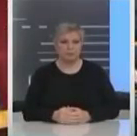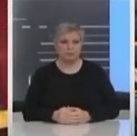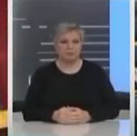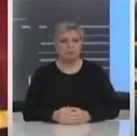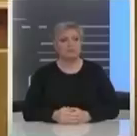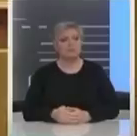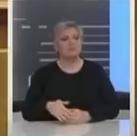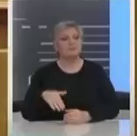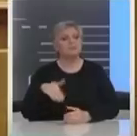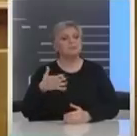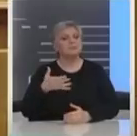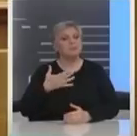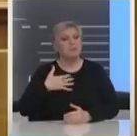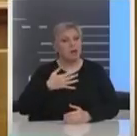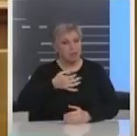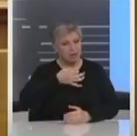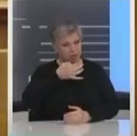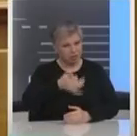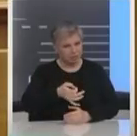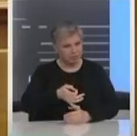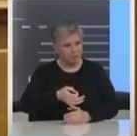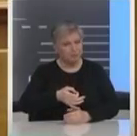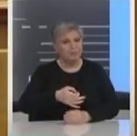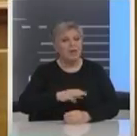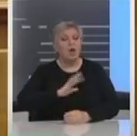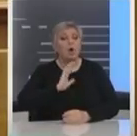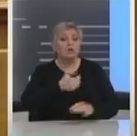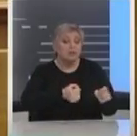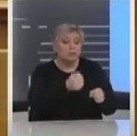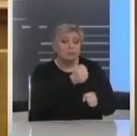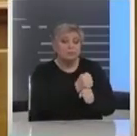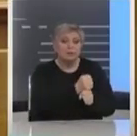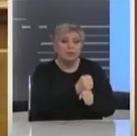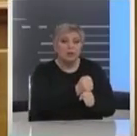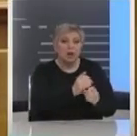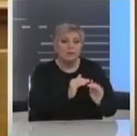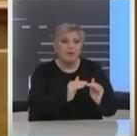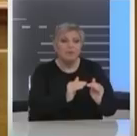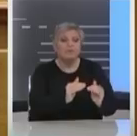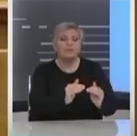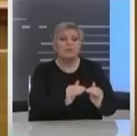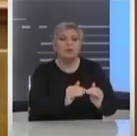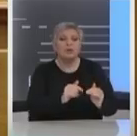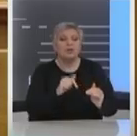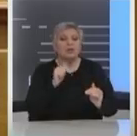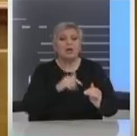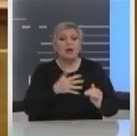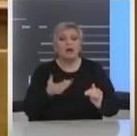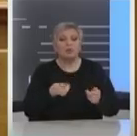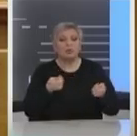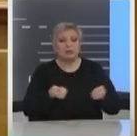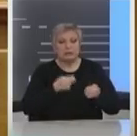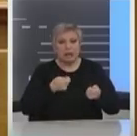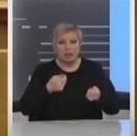Κυρίες και κύριοι συνάδελφοι, κάθε λεπτό που μένετε στην εξουσία βάζετε τη χώρα σε νέους και